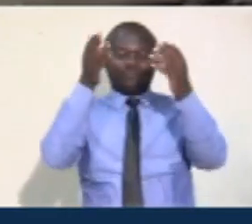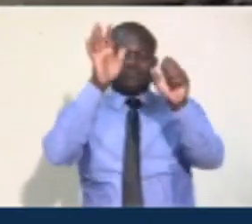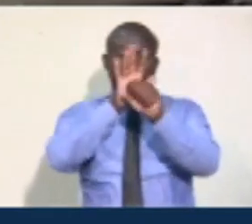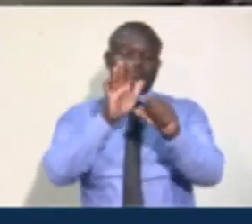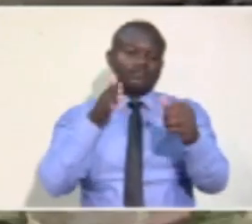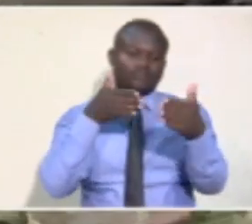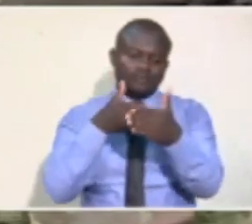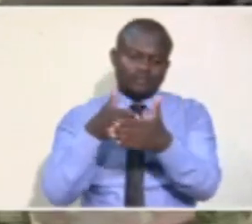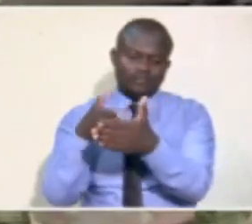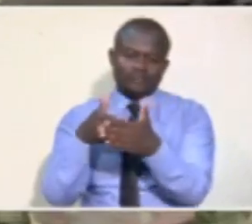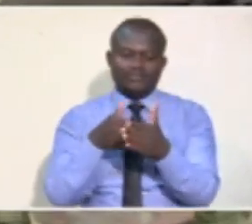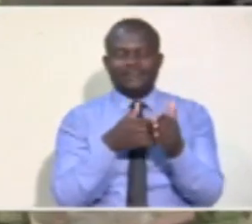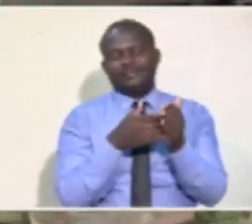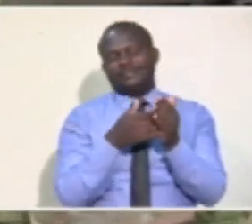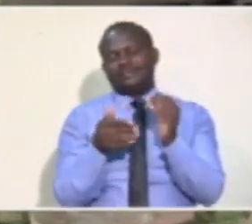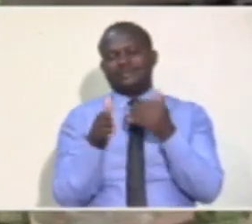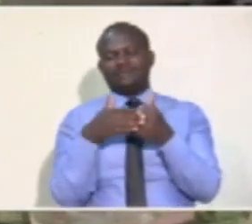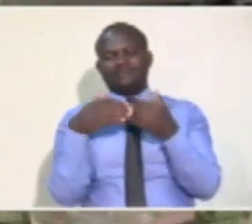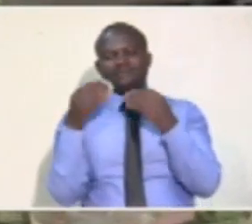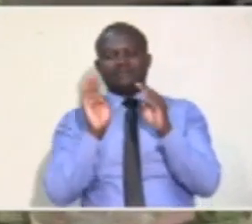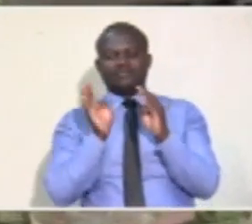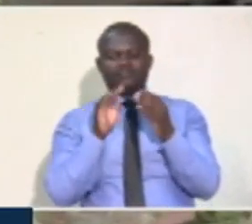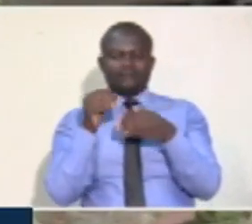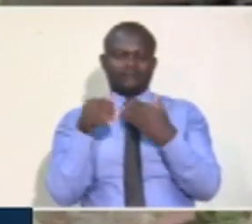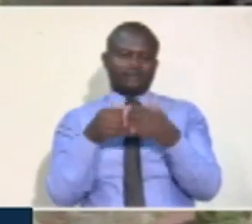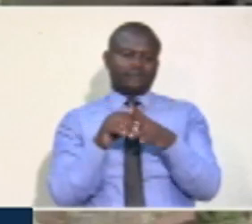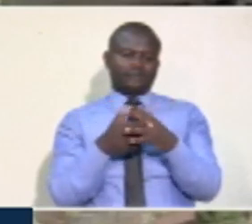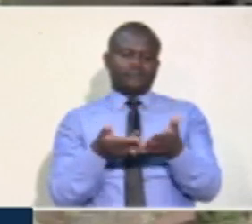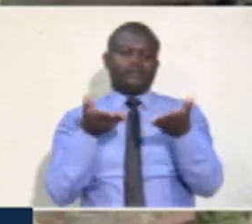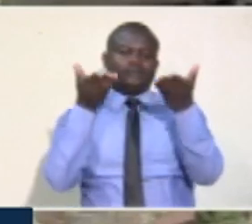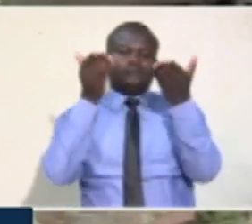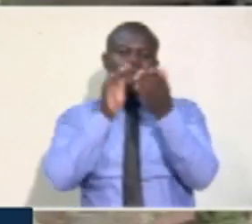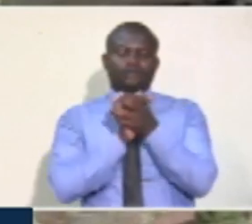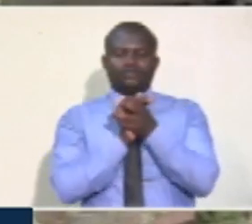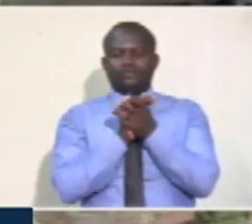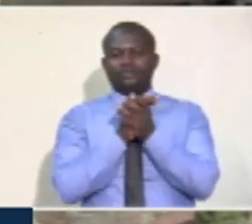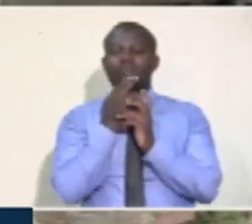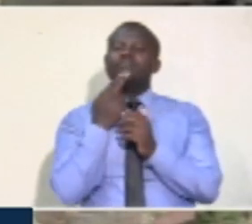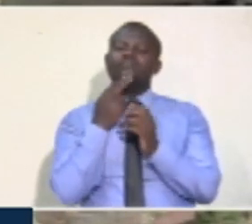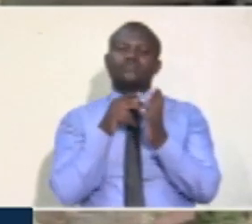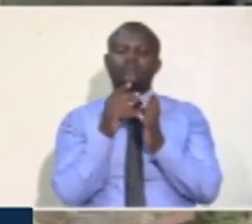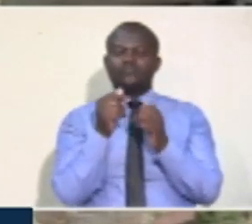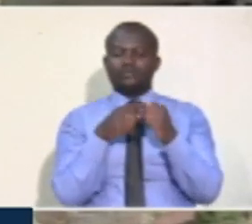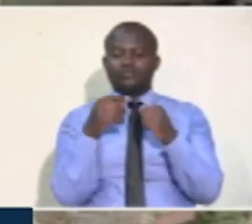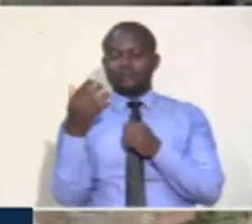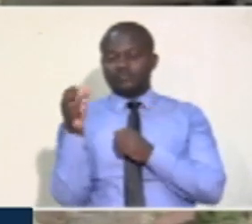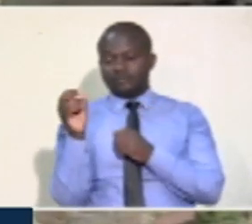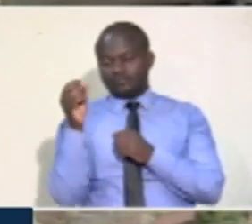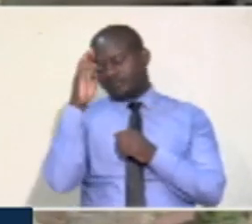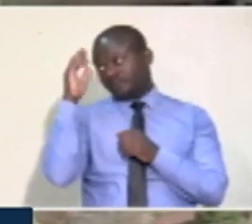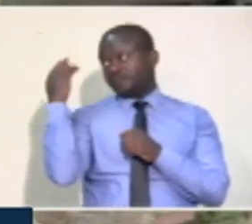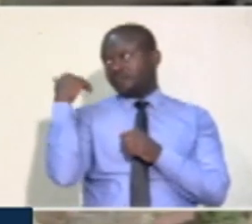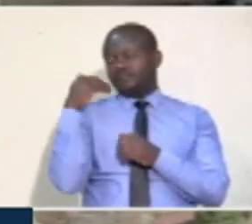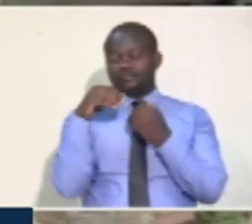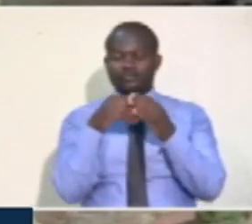imipaka ya Uganda n'u Rwanda babifunga n'u Burundi na he niho byatangiye bizamuka isukari yaguraga 350 kiri hagiye